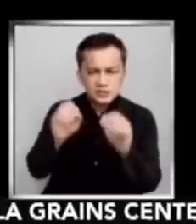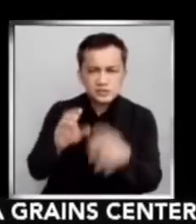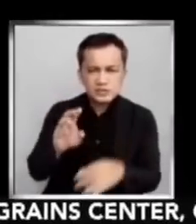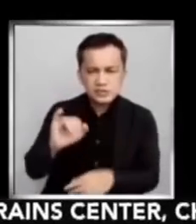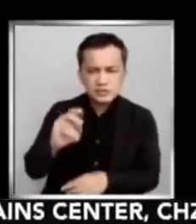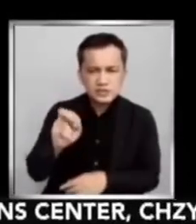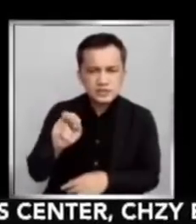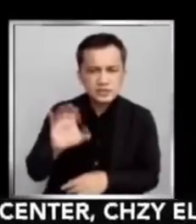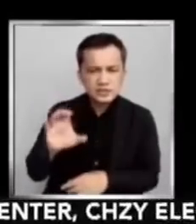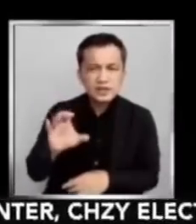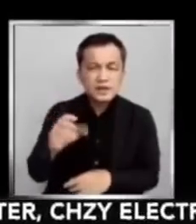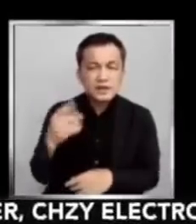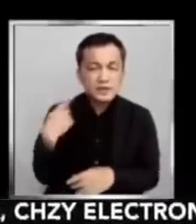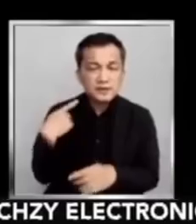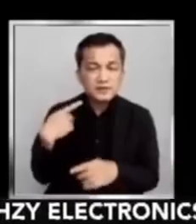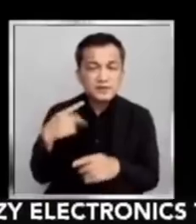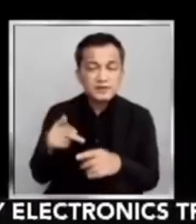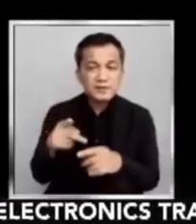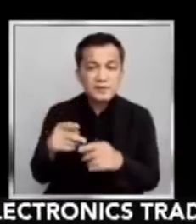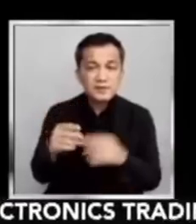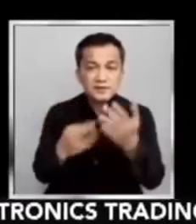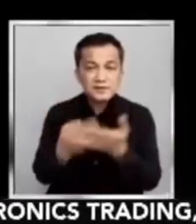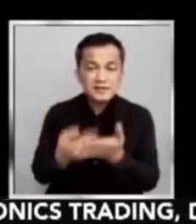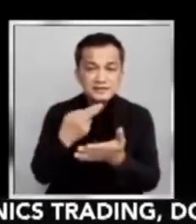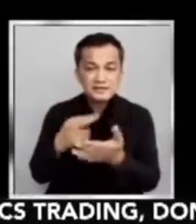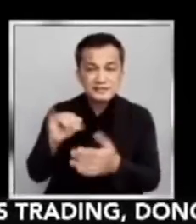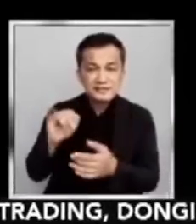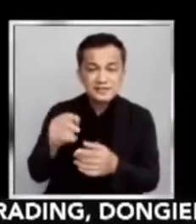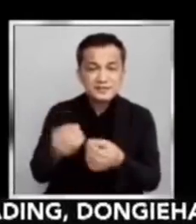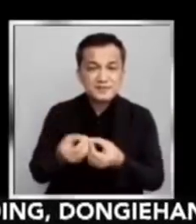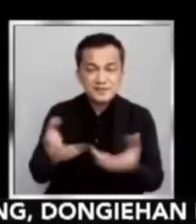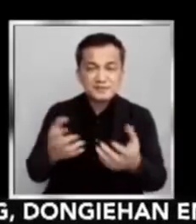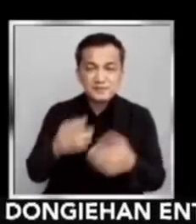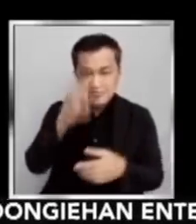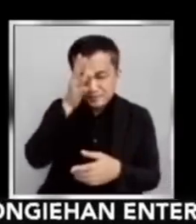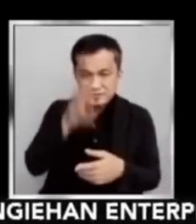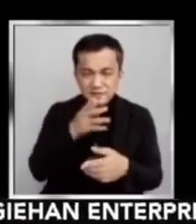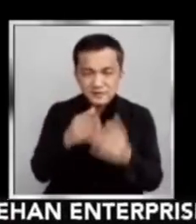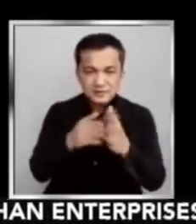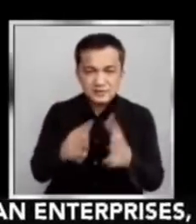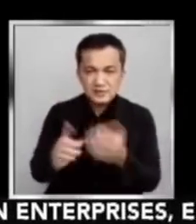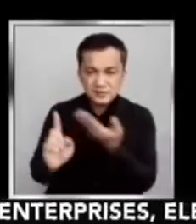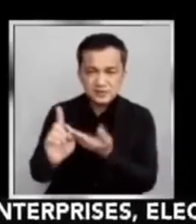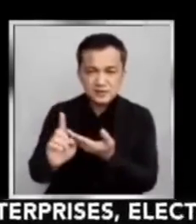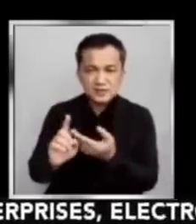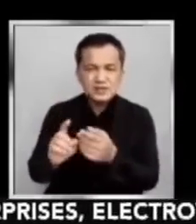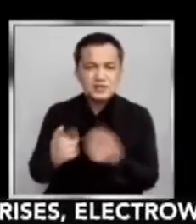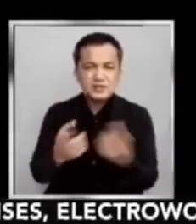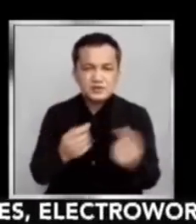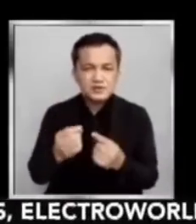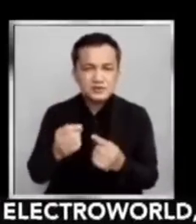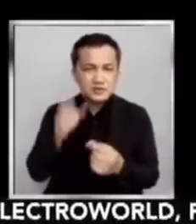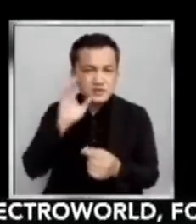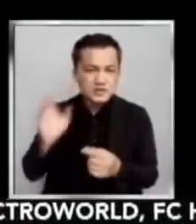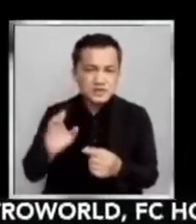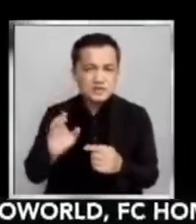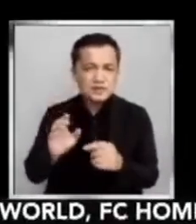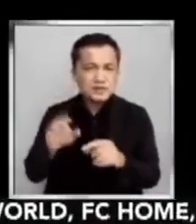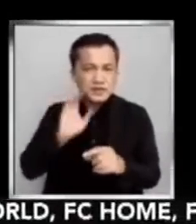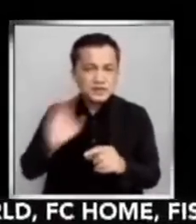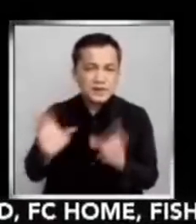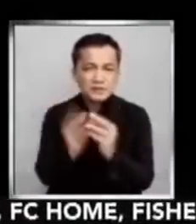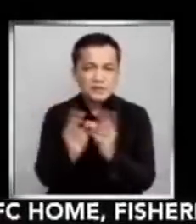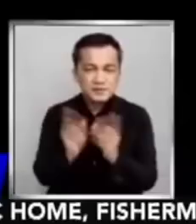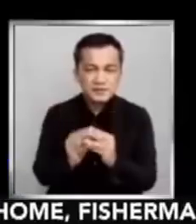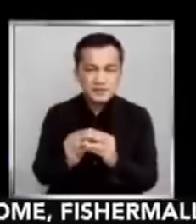sa magulang ng kanyang mga estudyante. Nakasanayan na raw ni Teacher Jeric na gawing kakaiba ang mga meeting. Lagi rin siyang namimigay ng